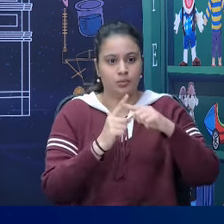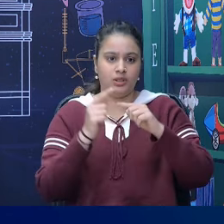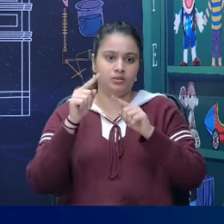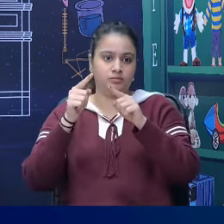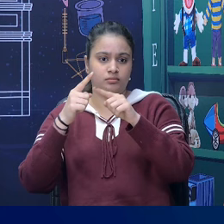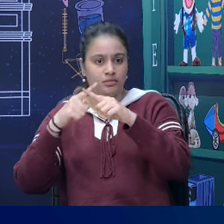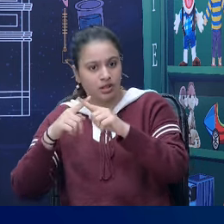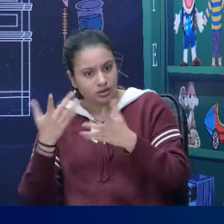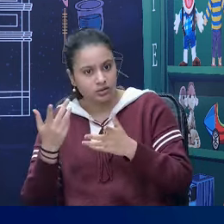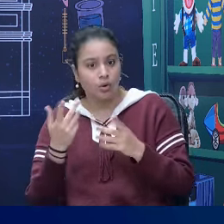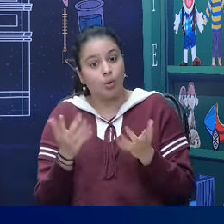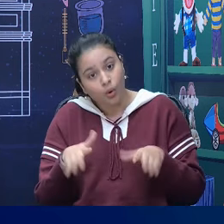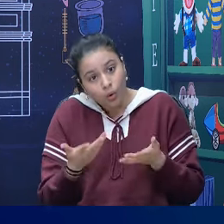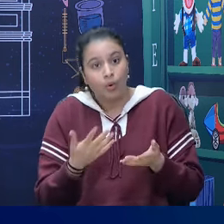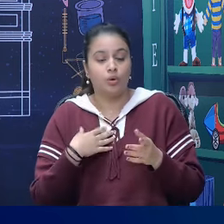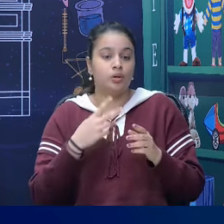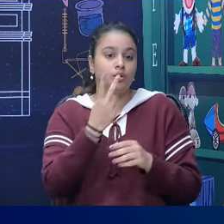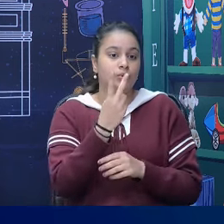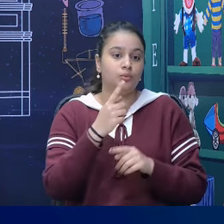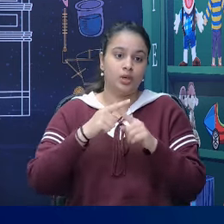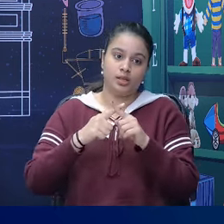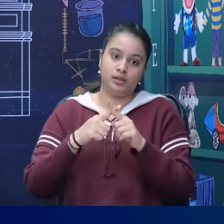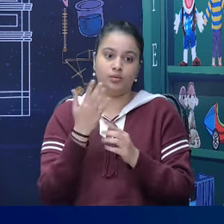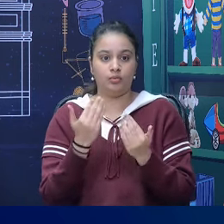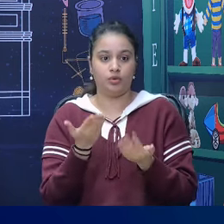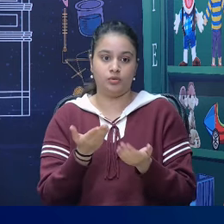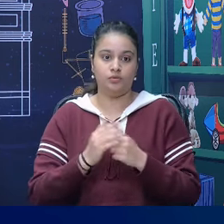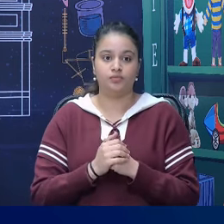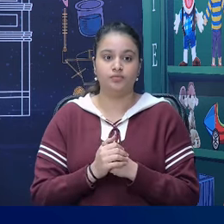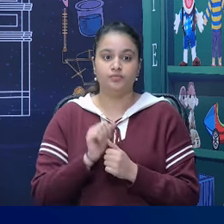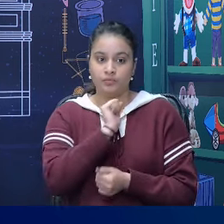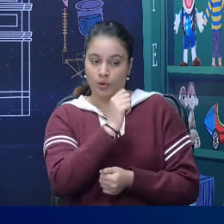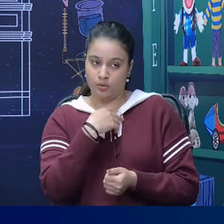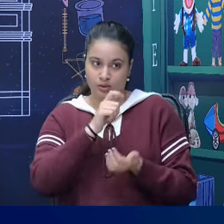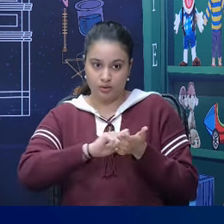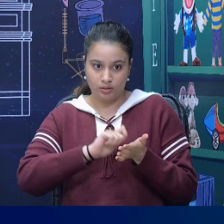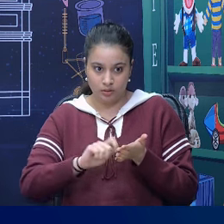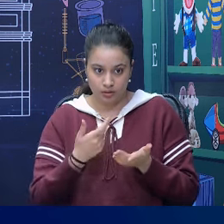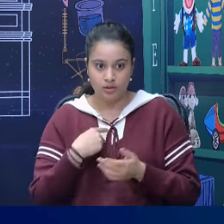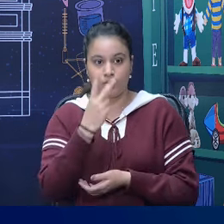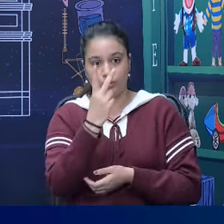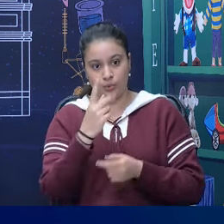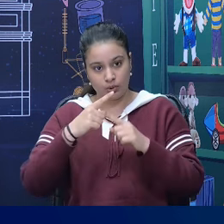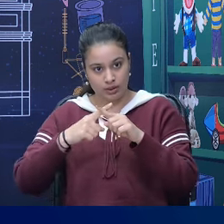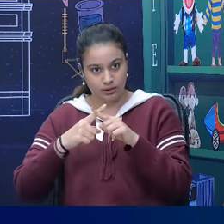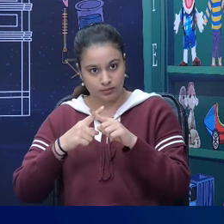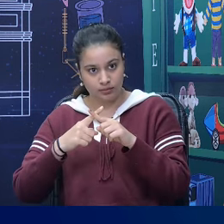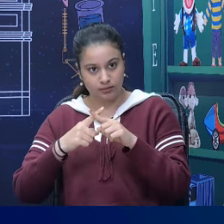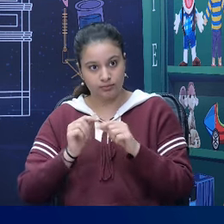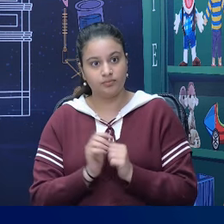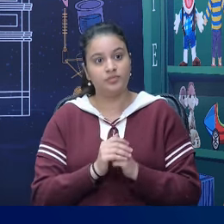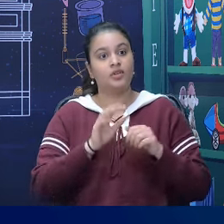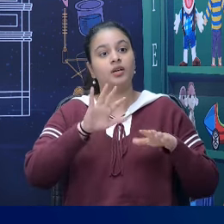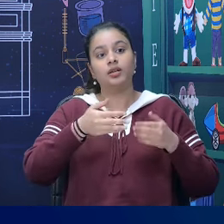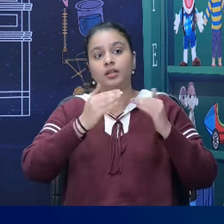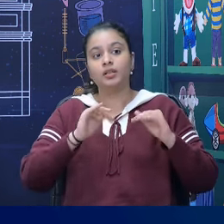एंड 2x भी हो सकता हैना ना आप लिखिए और मैं स्टूडेंट्स को बता जैसे 2x x +